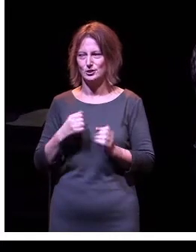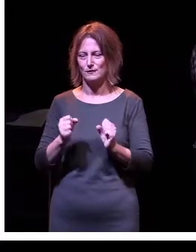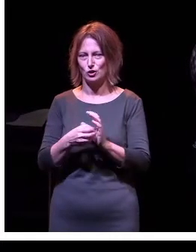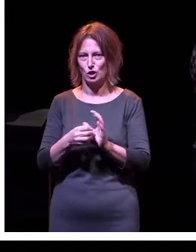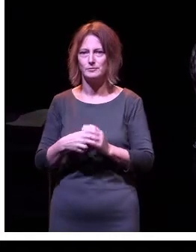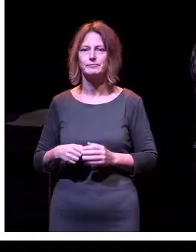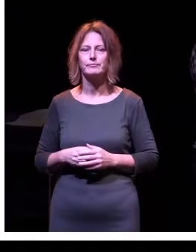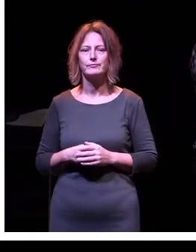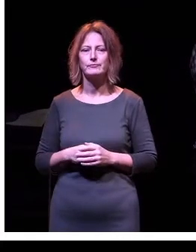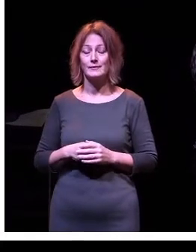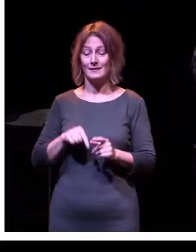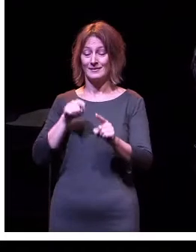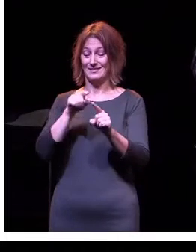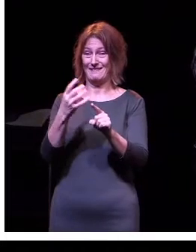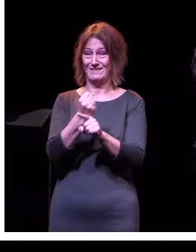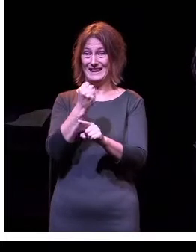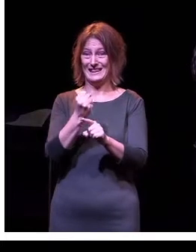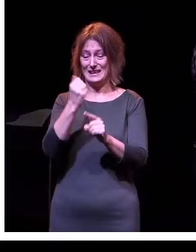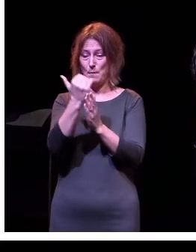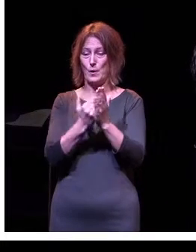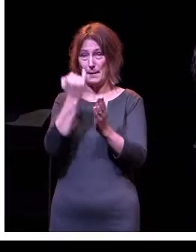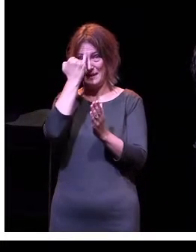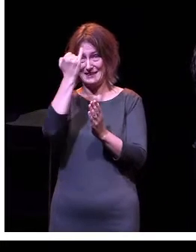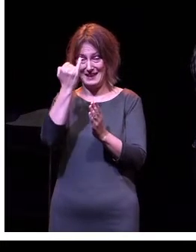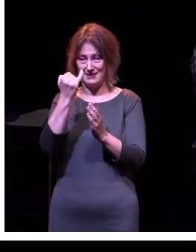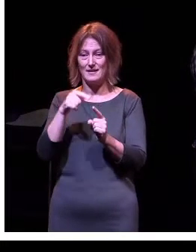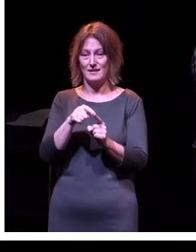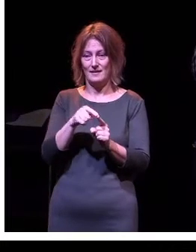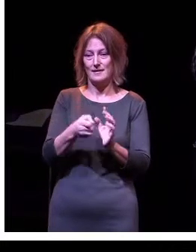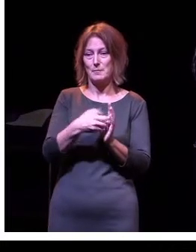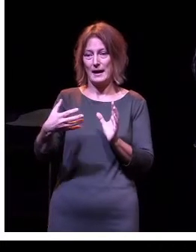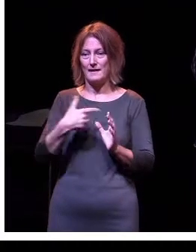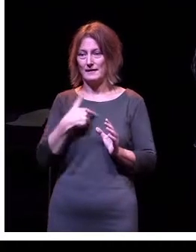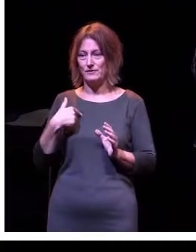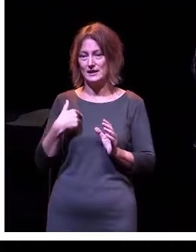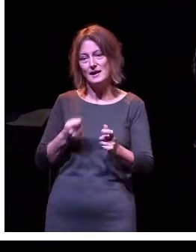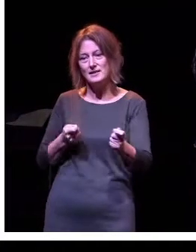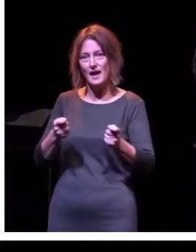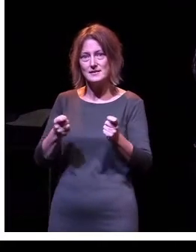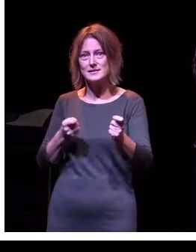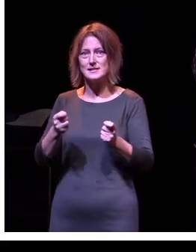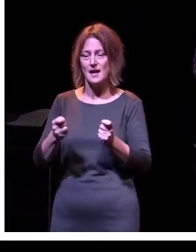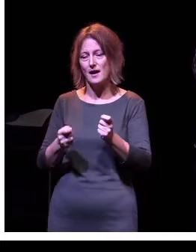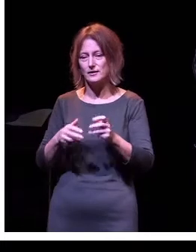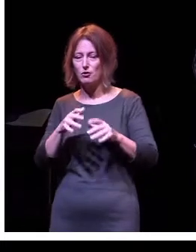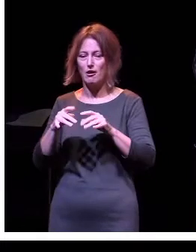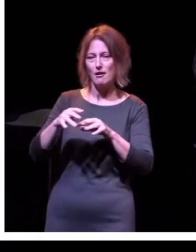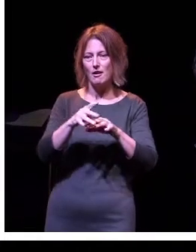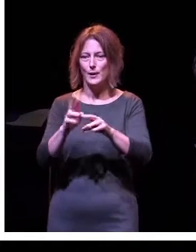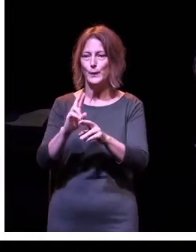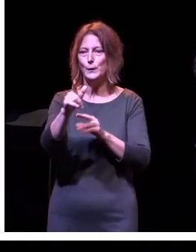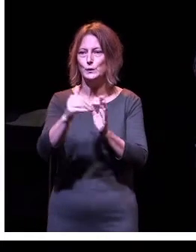Genom denna programidé dansar vi oss ut från Lilla Aktuellts studio.